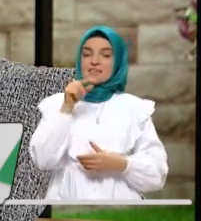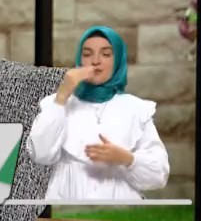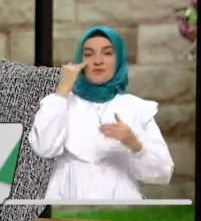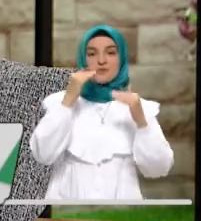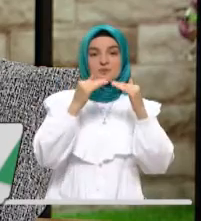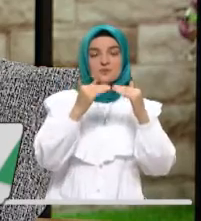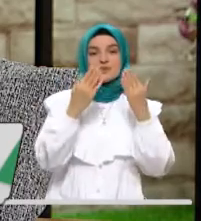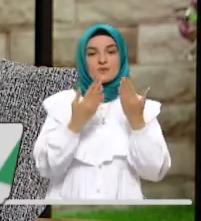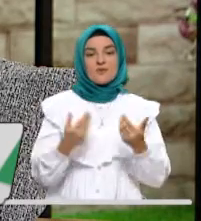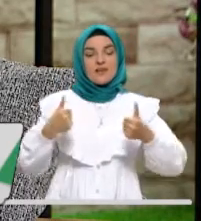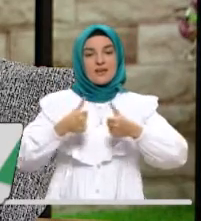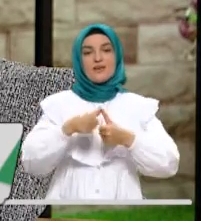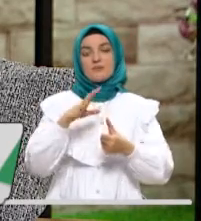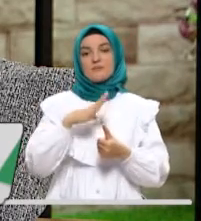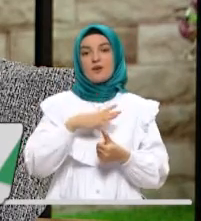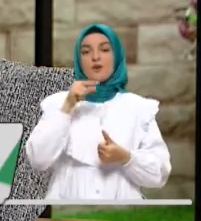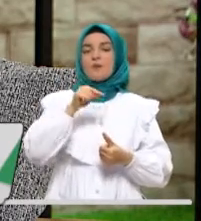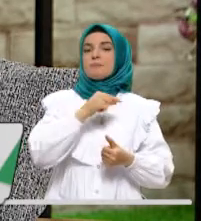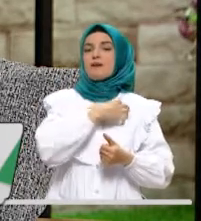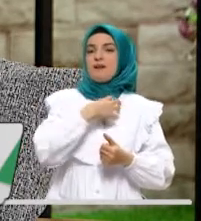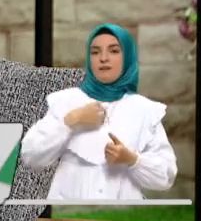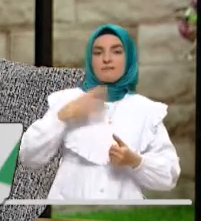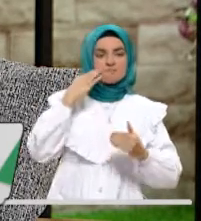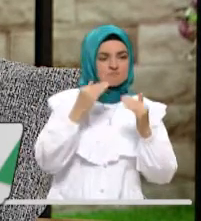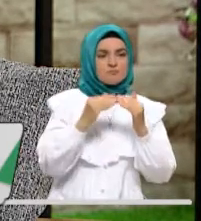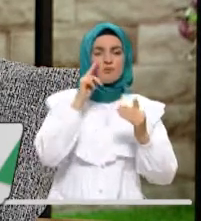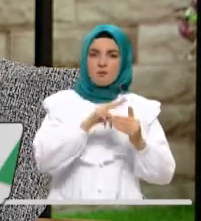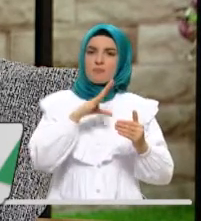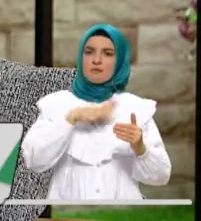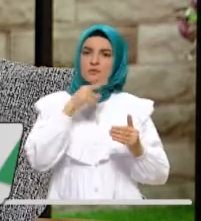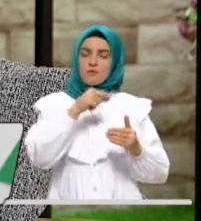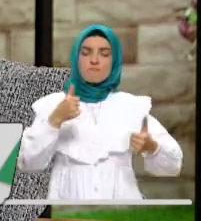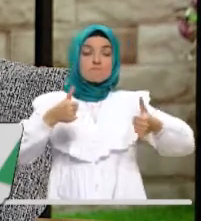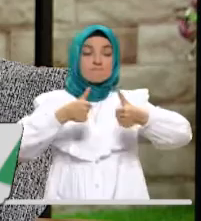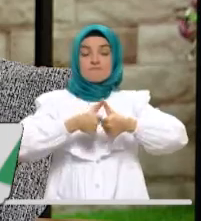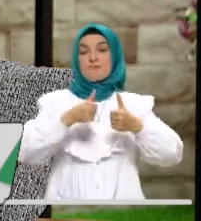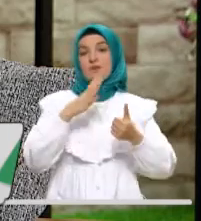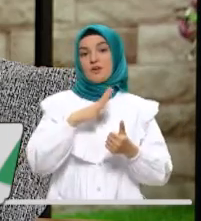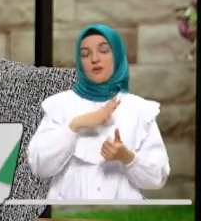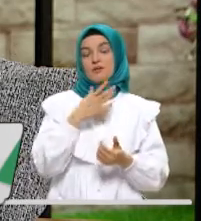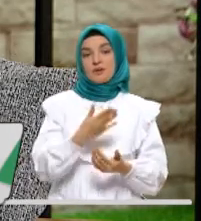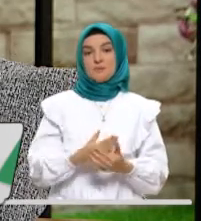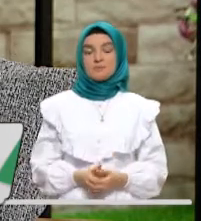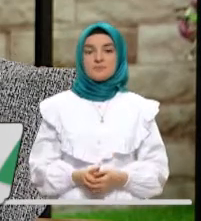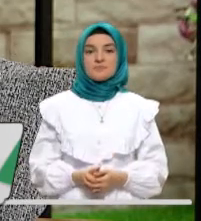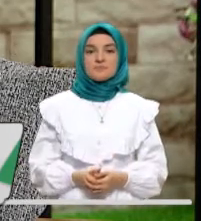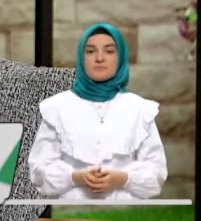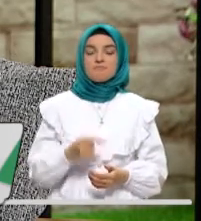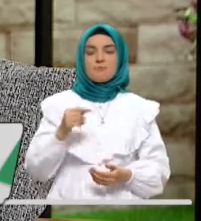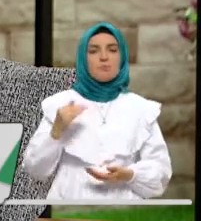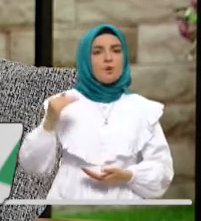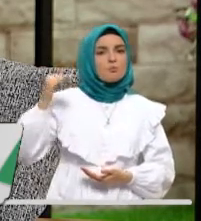böyleydi. Yani Valide Sultan eğer uygun görüyorsa padişah o kişiyle karı koca olabiliyordu. Nihayetinde bu şekilde